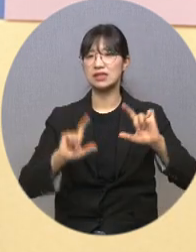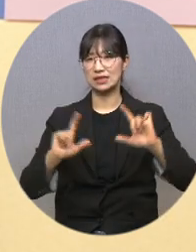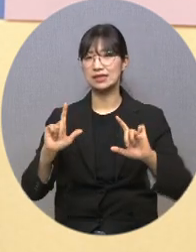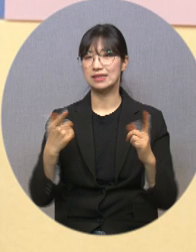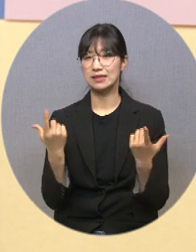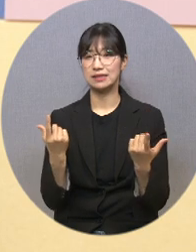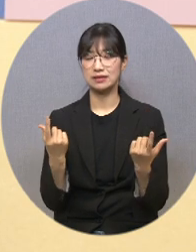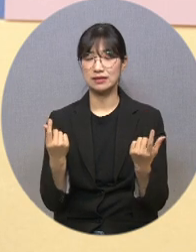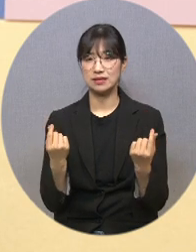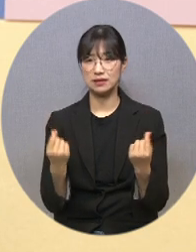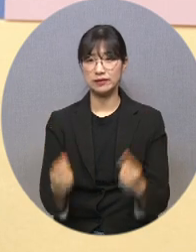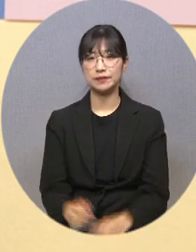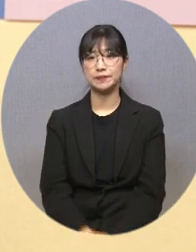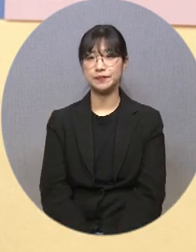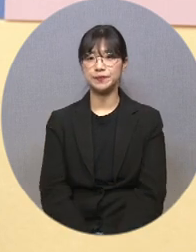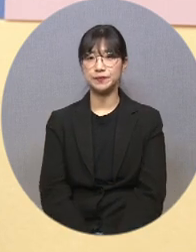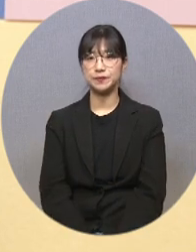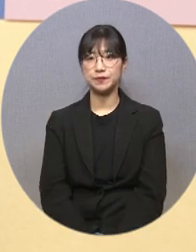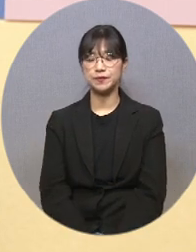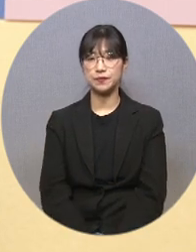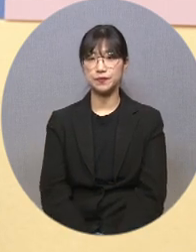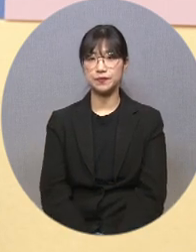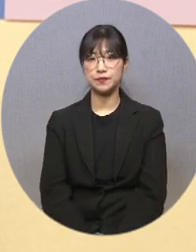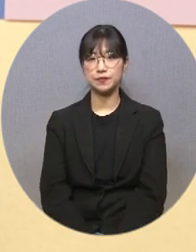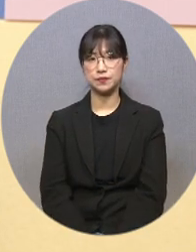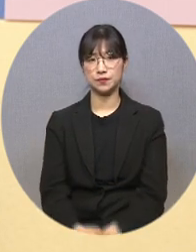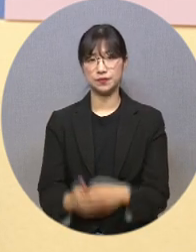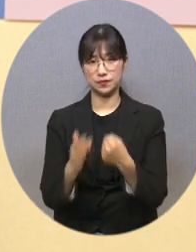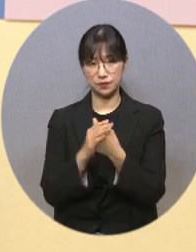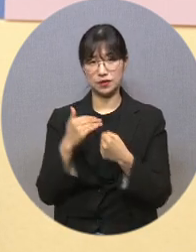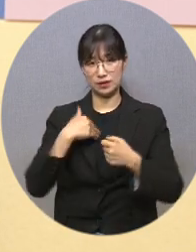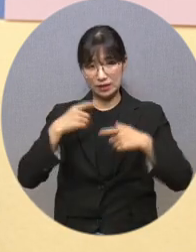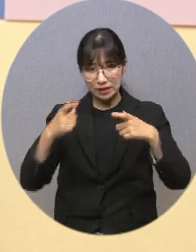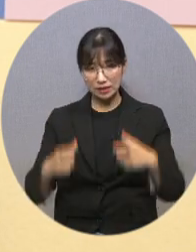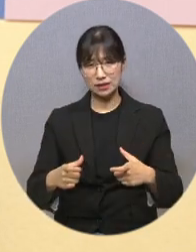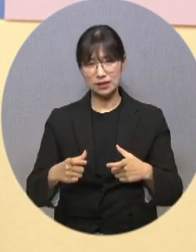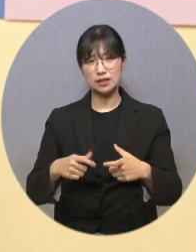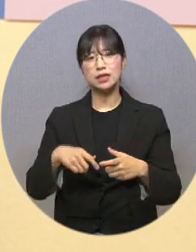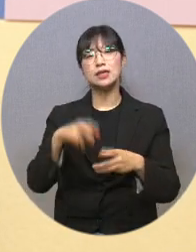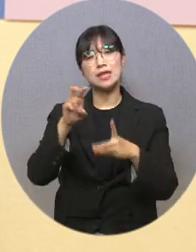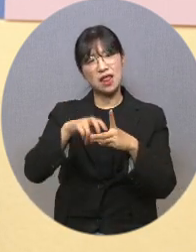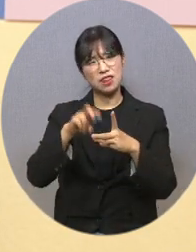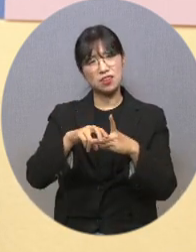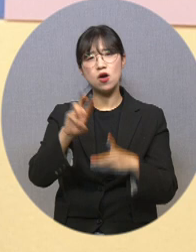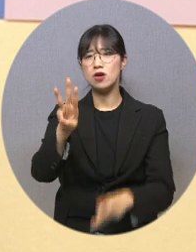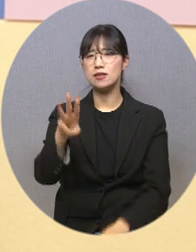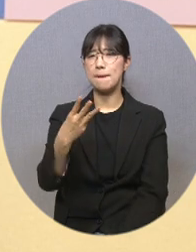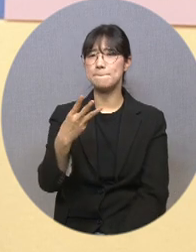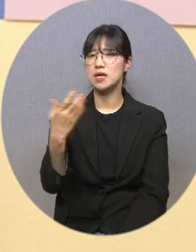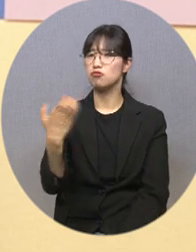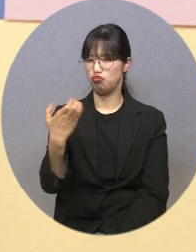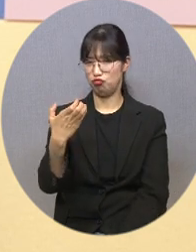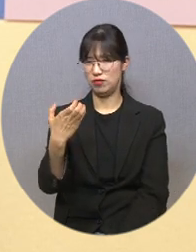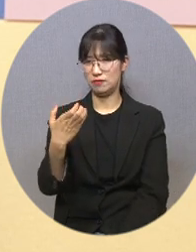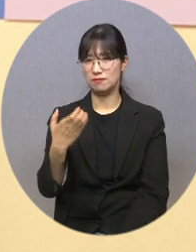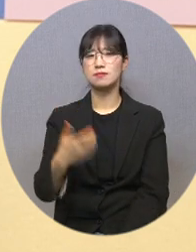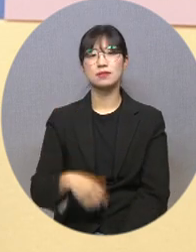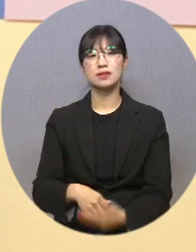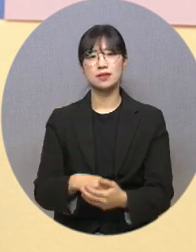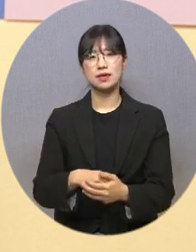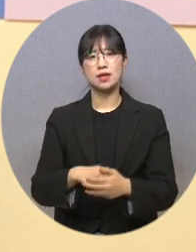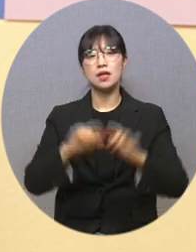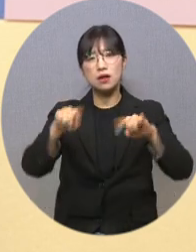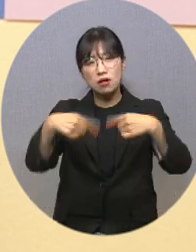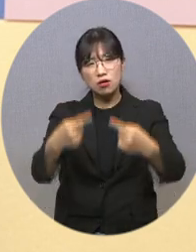지금 실태에 놓여 있습니다. 우리 도의 경우가 지역아동센터가 한 390개 정도 되는데요. 네. 이용